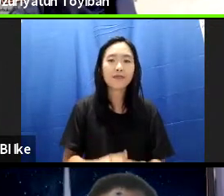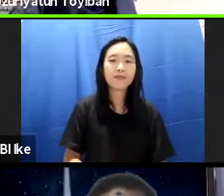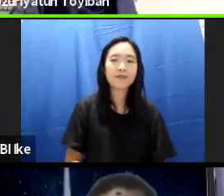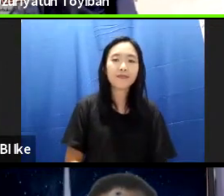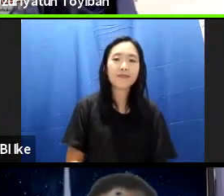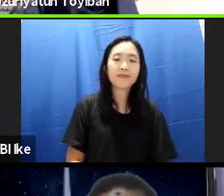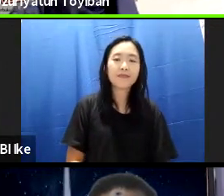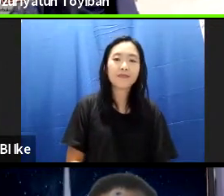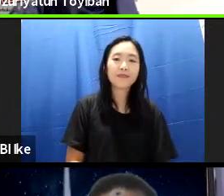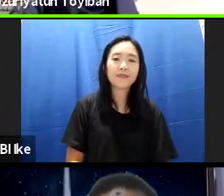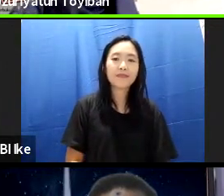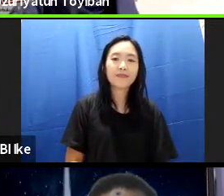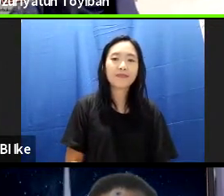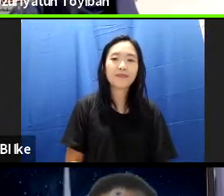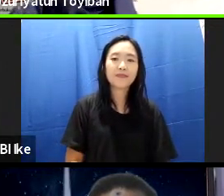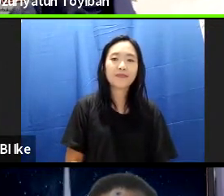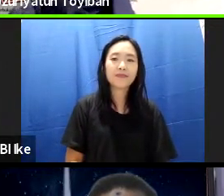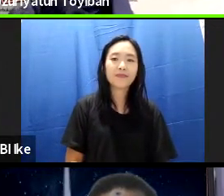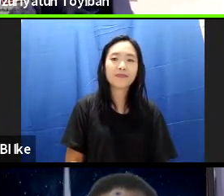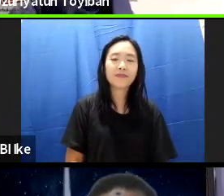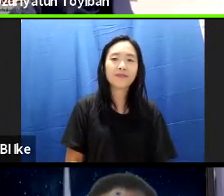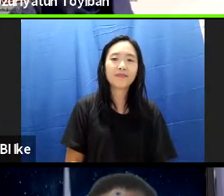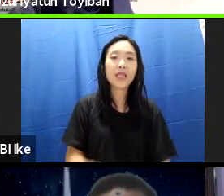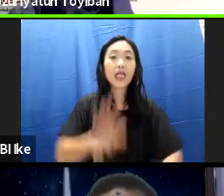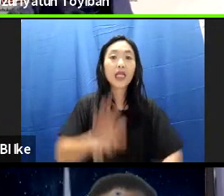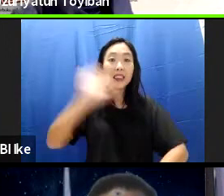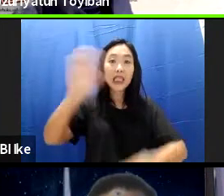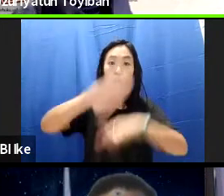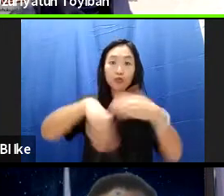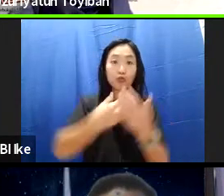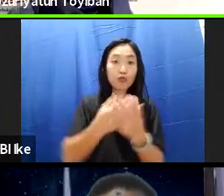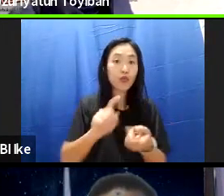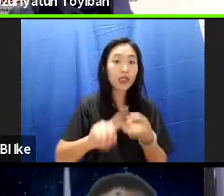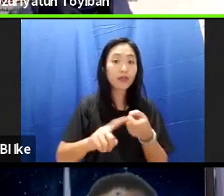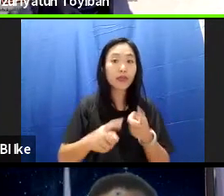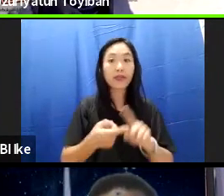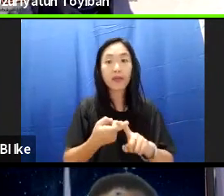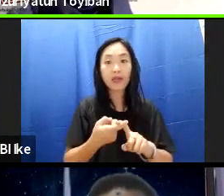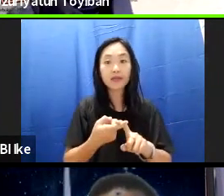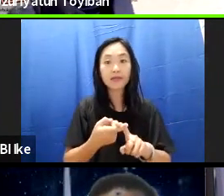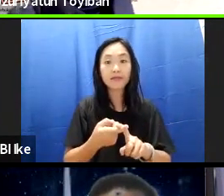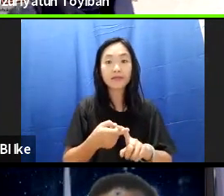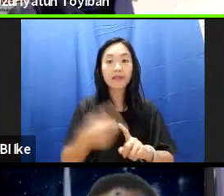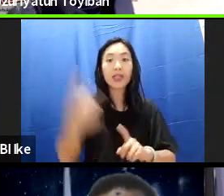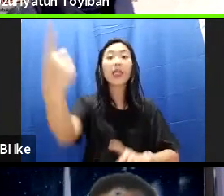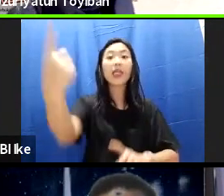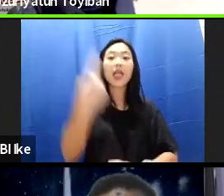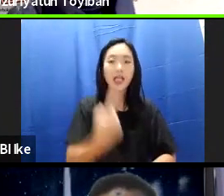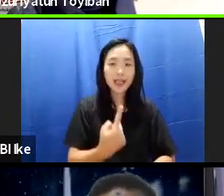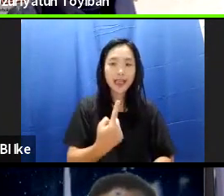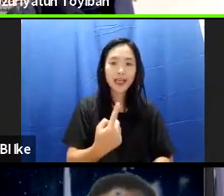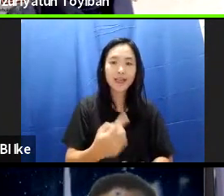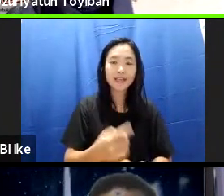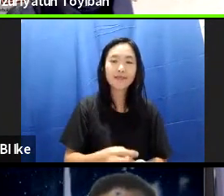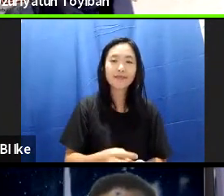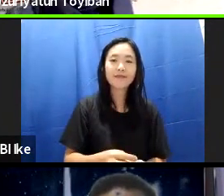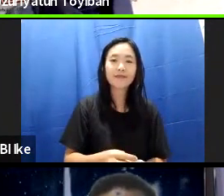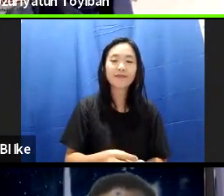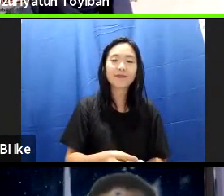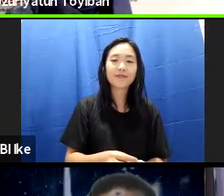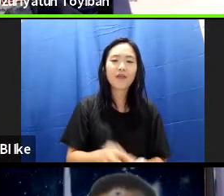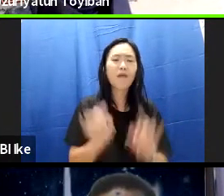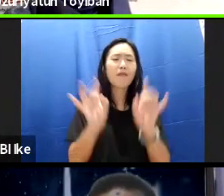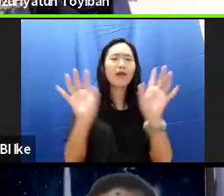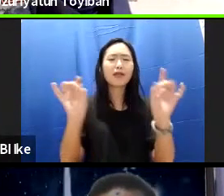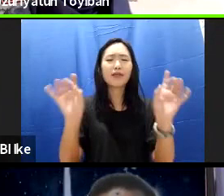Ya, di salam semuanya teman-teman yang hadir, ada beberapa teman saya juga dari UIN dan